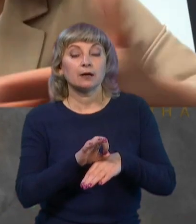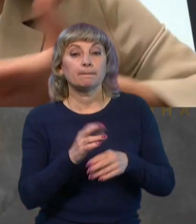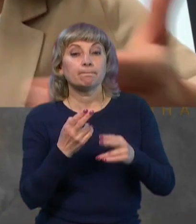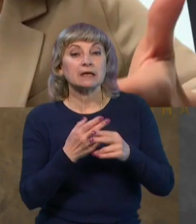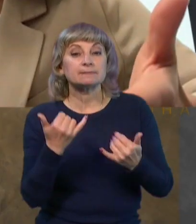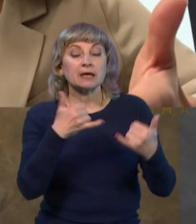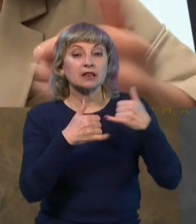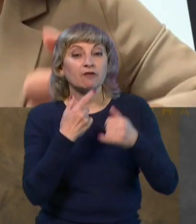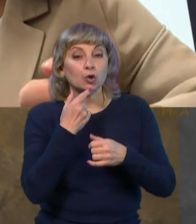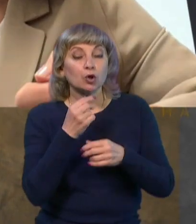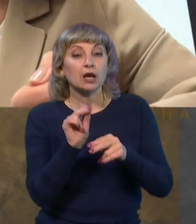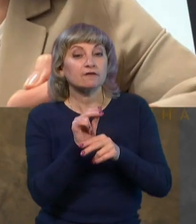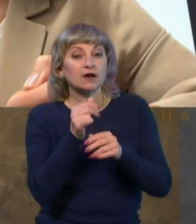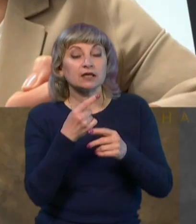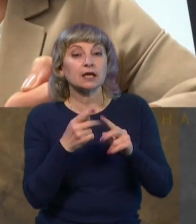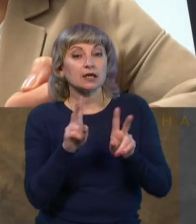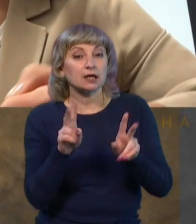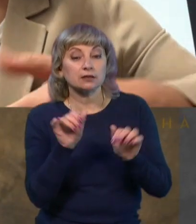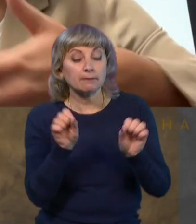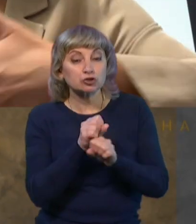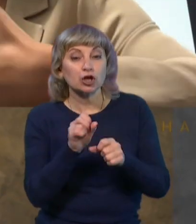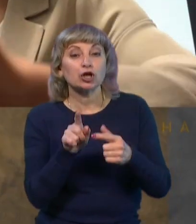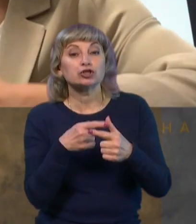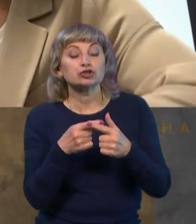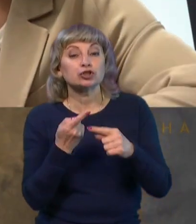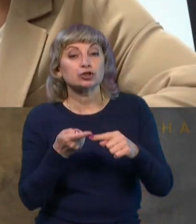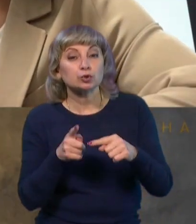крові, лікування яких неможливе, чи то